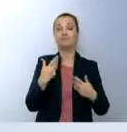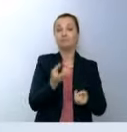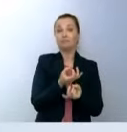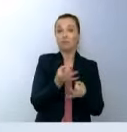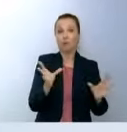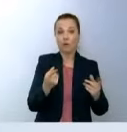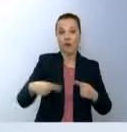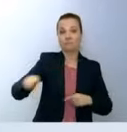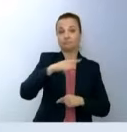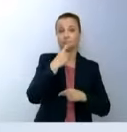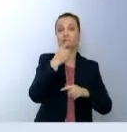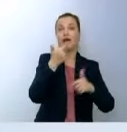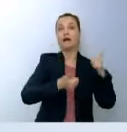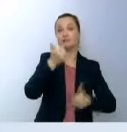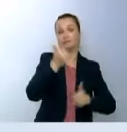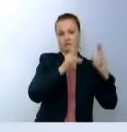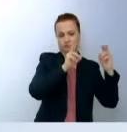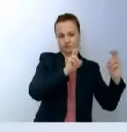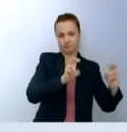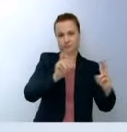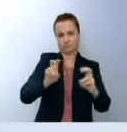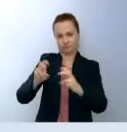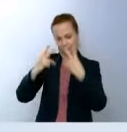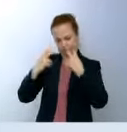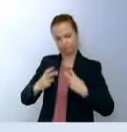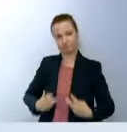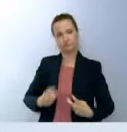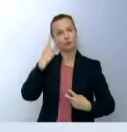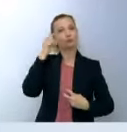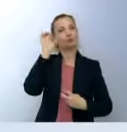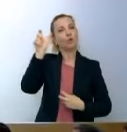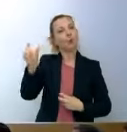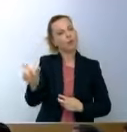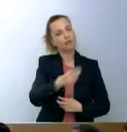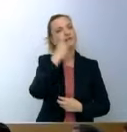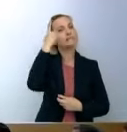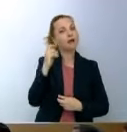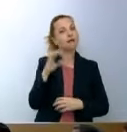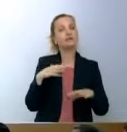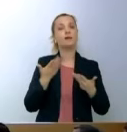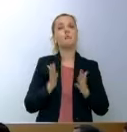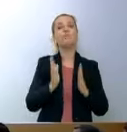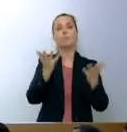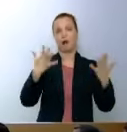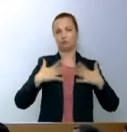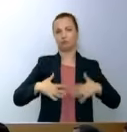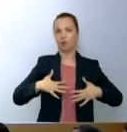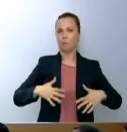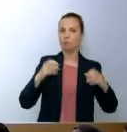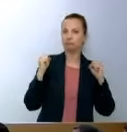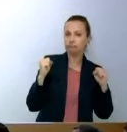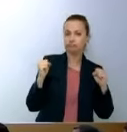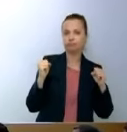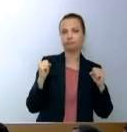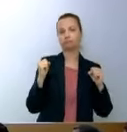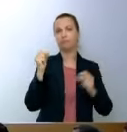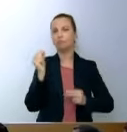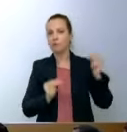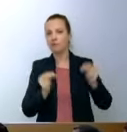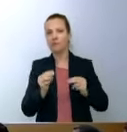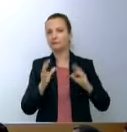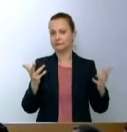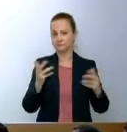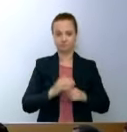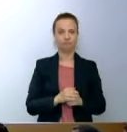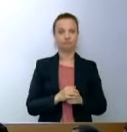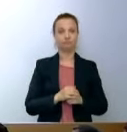εξετάσεις και να ξέρουν την ακριβή κατάσταση της υγείας τους αυτή τη στιγμή δεν φτάνει να προσφέρει το κράτος δωρεάν τις εξετάσεις